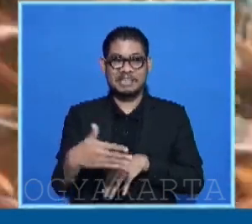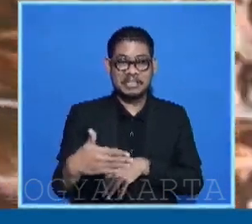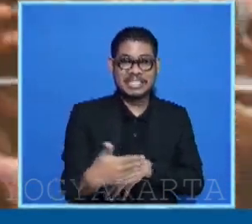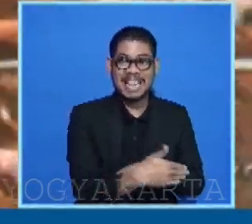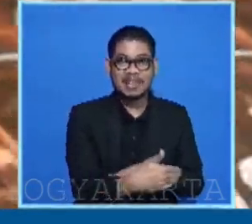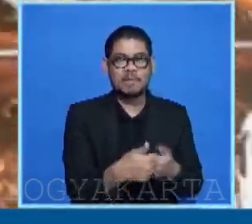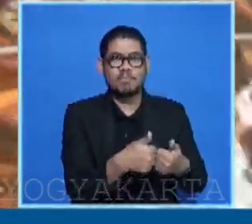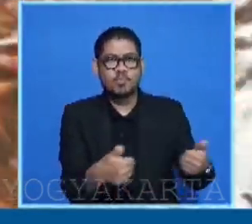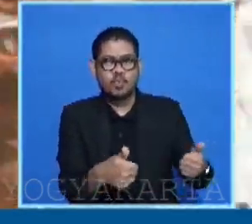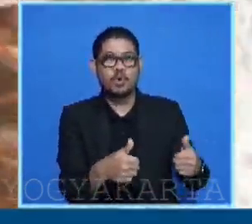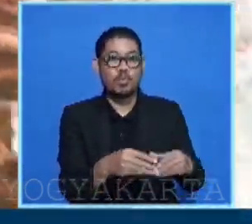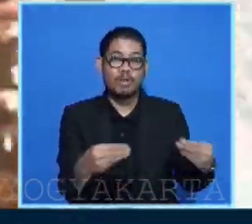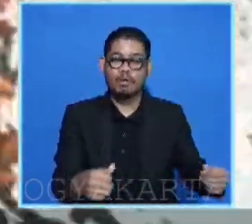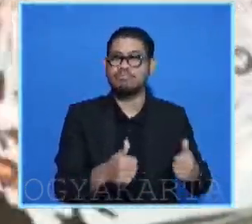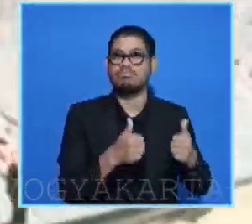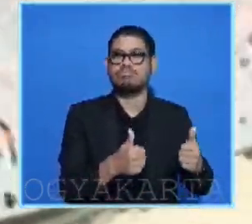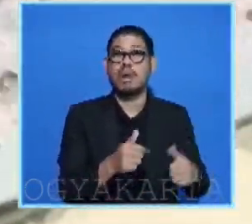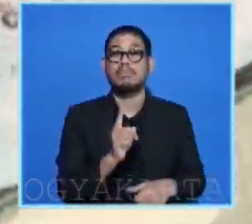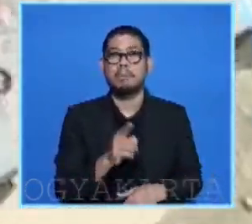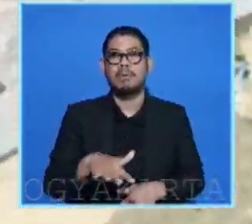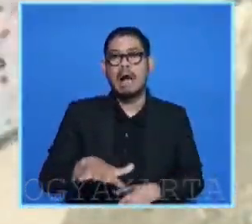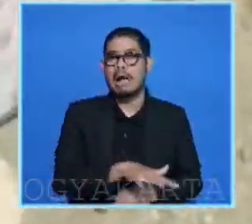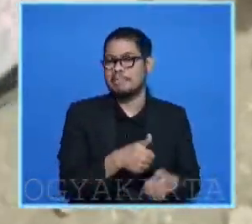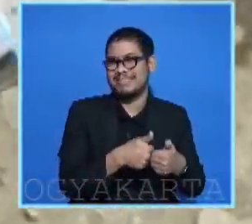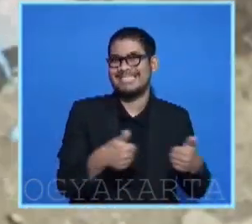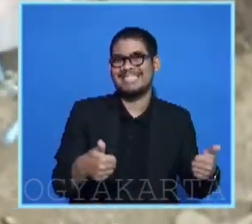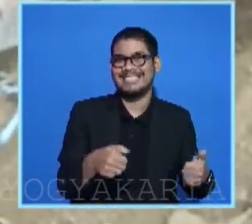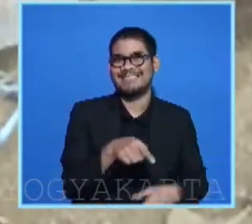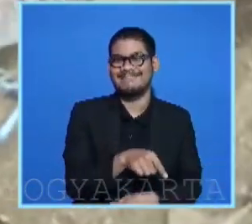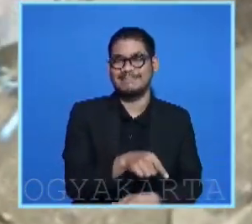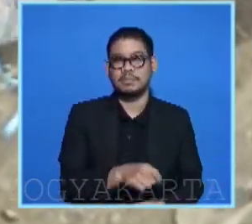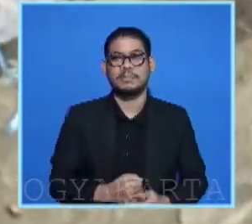sanes, jalaran toyanipun ingkang bening lan struktur siti ingkang pasir.